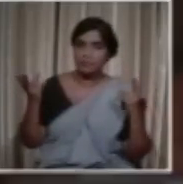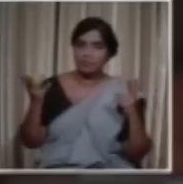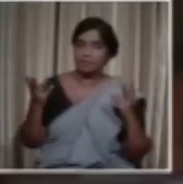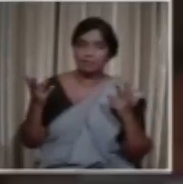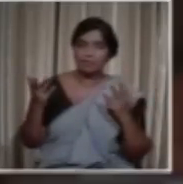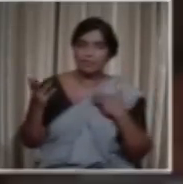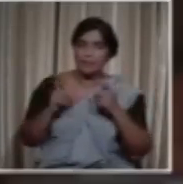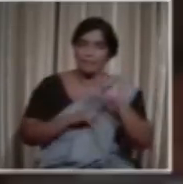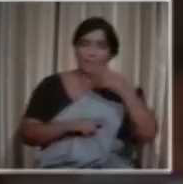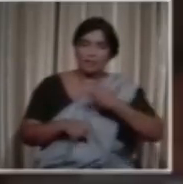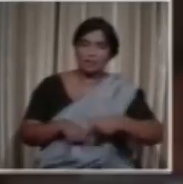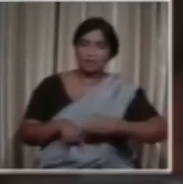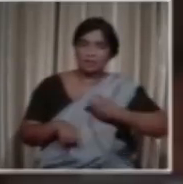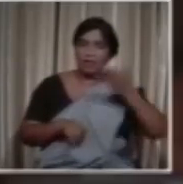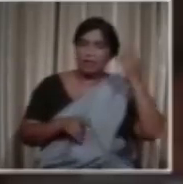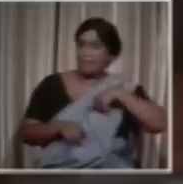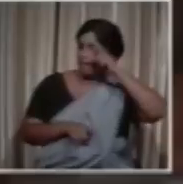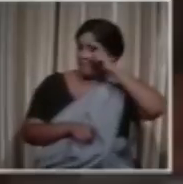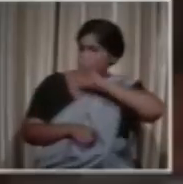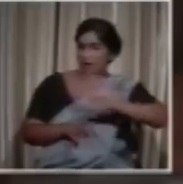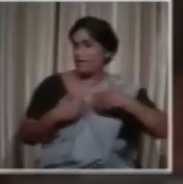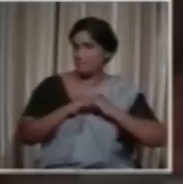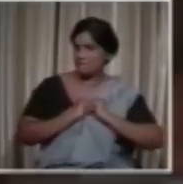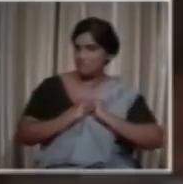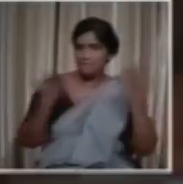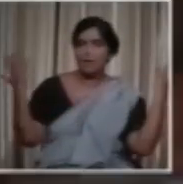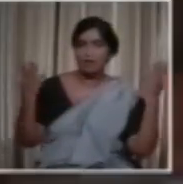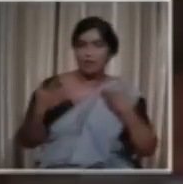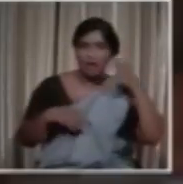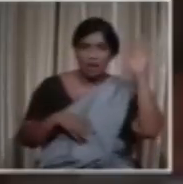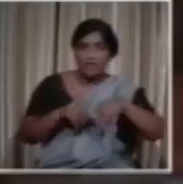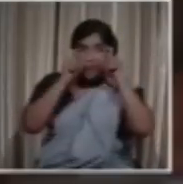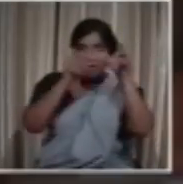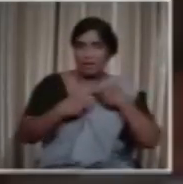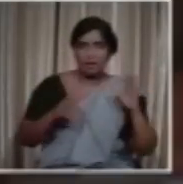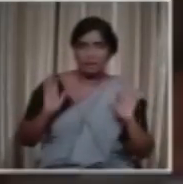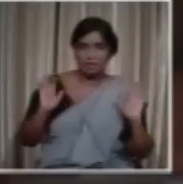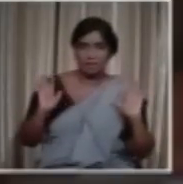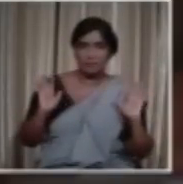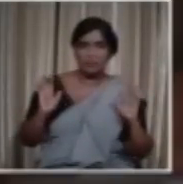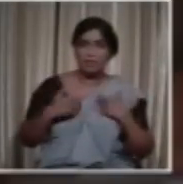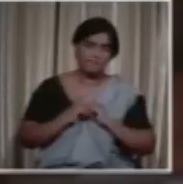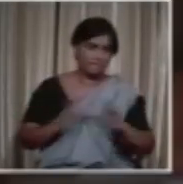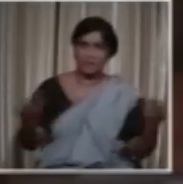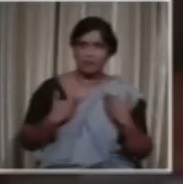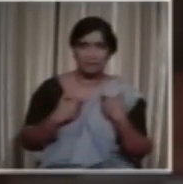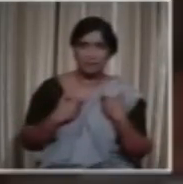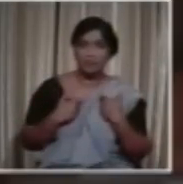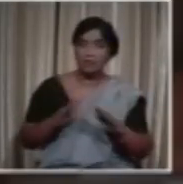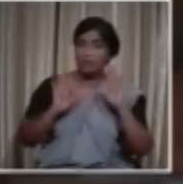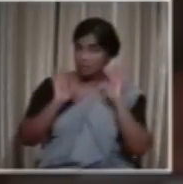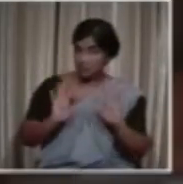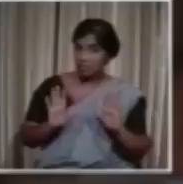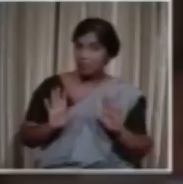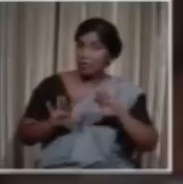මේ පාර්ලිමේන්තුවේ පැත්ත පළාතවත් බලන්නේ නැහැ මට මේක ඕනෙත් නැහැ අපි ආවේ මේව බලන්න නෙවෙයි අපිට මේ ඕනෙත් නැහැ නමුත්